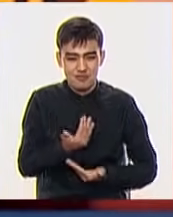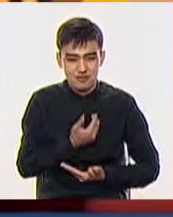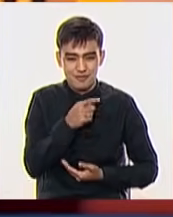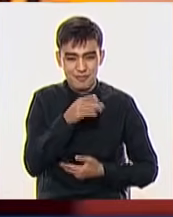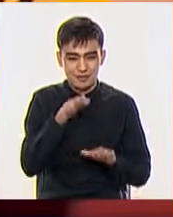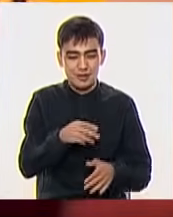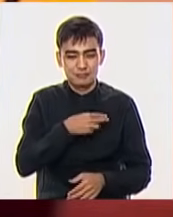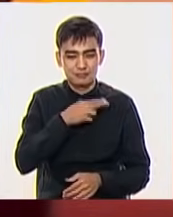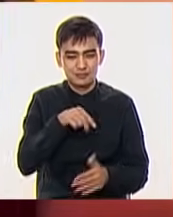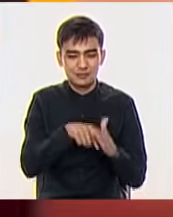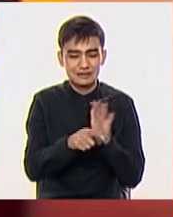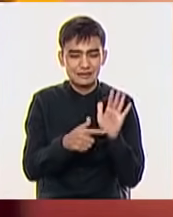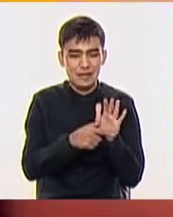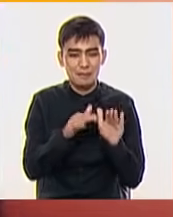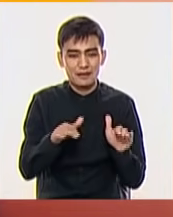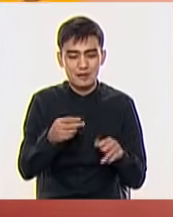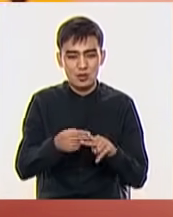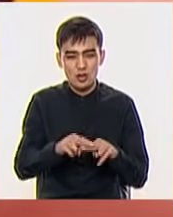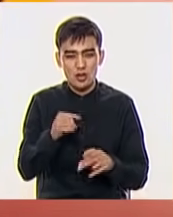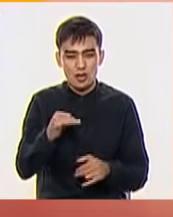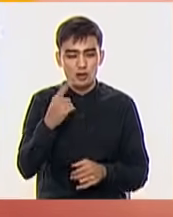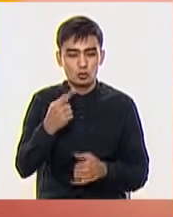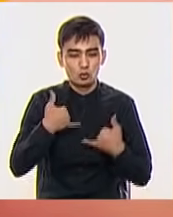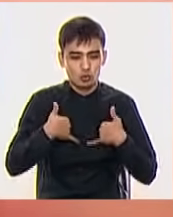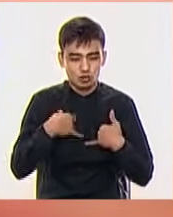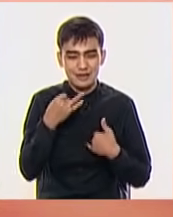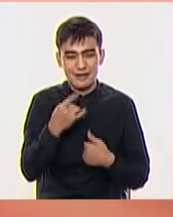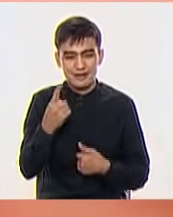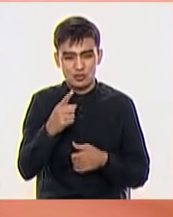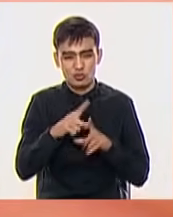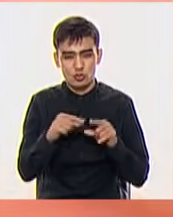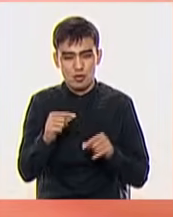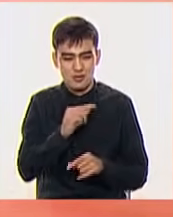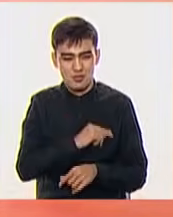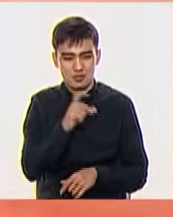Среди погибших 7 учеников, одна учительница и одна сотрудница школы.